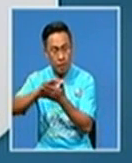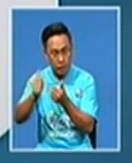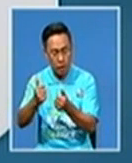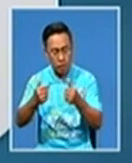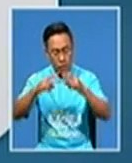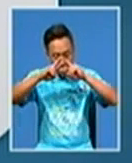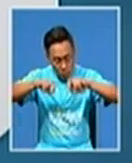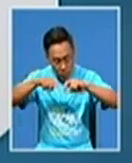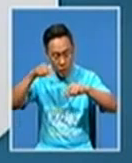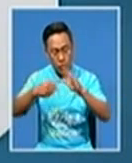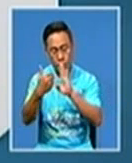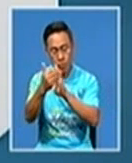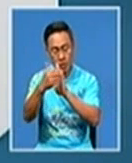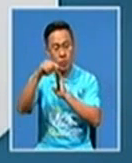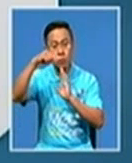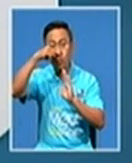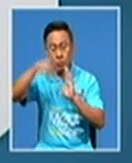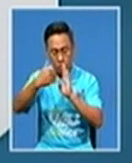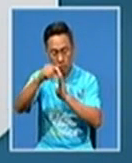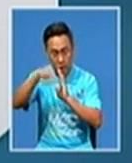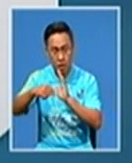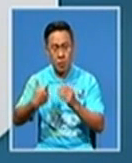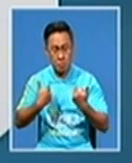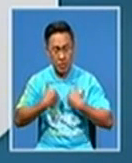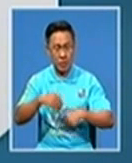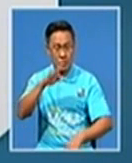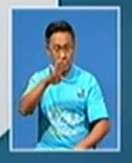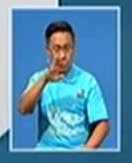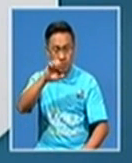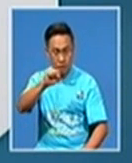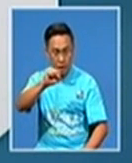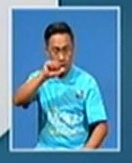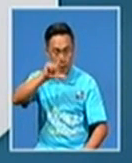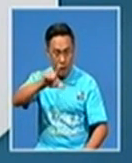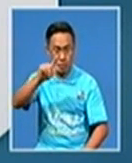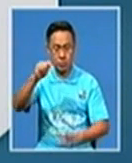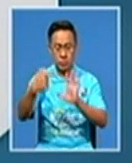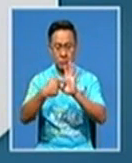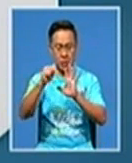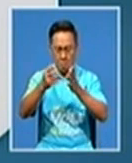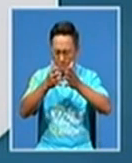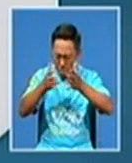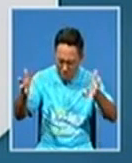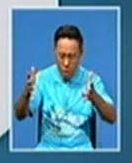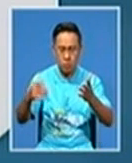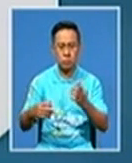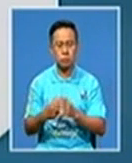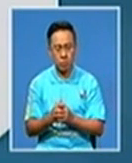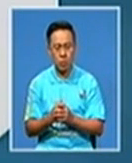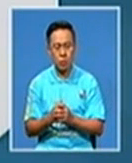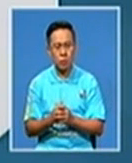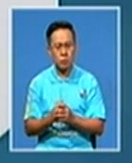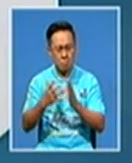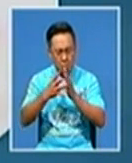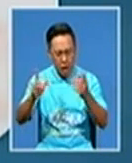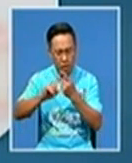ถูกไหมฮะมีอยู่400,000 ล้านตัน400,000 ล้านตันนี่นึกภาพแล้วกันมันใหญ่หรือจะใหญ่ยังไงใหญ่ที่สุด